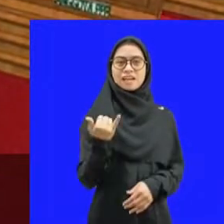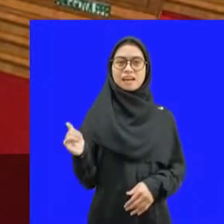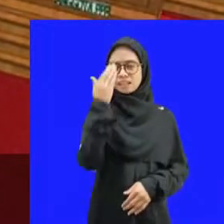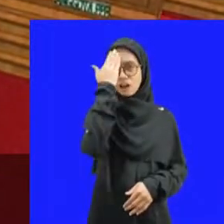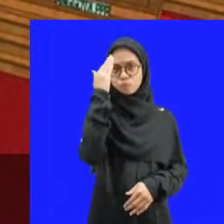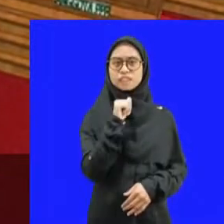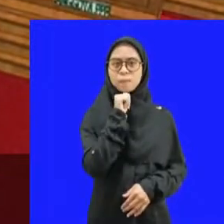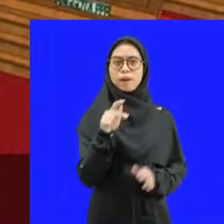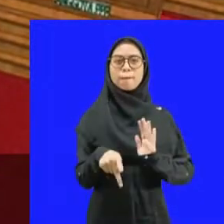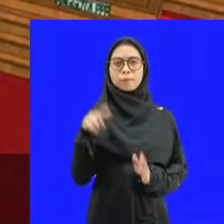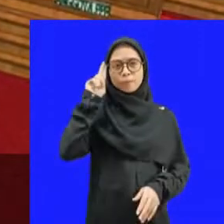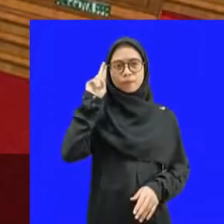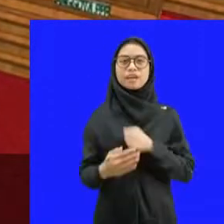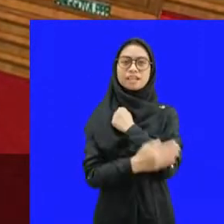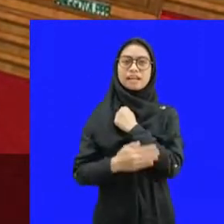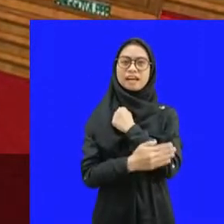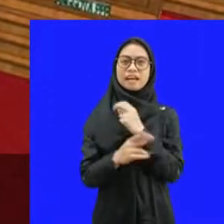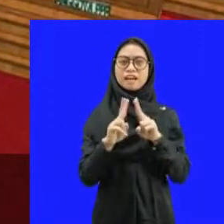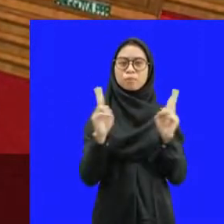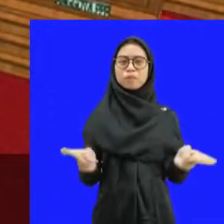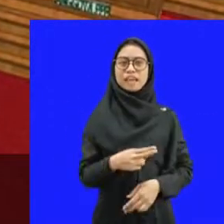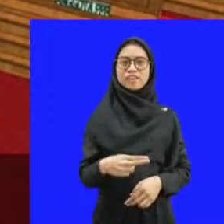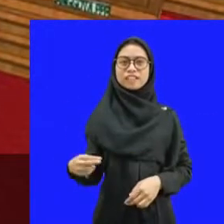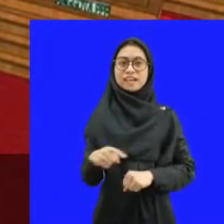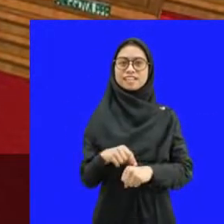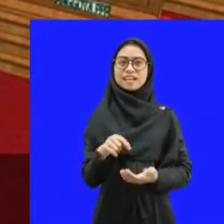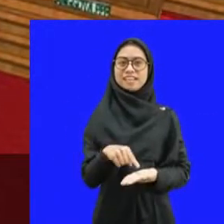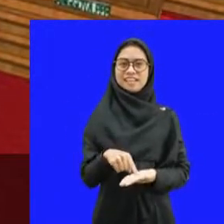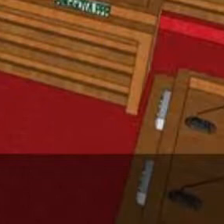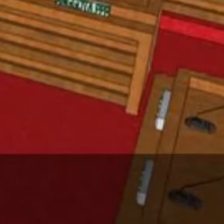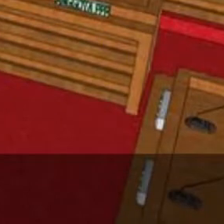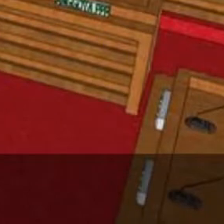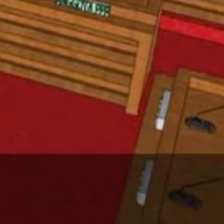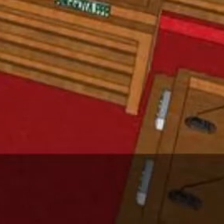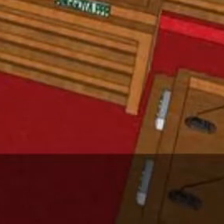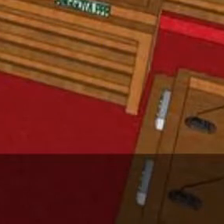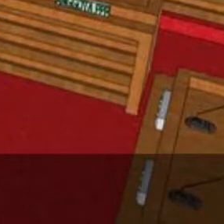Anak-anak, ada yang tahu siapa pemimpin negara Republik Indonesia saat ini?